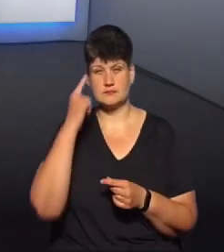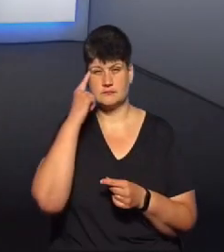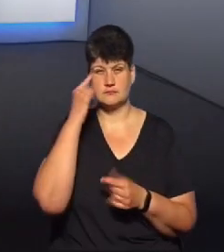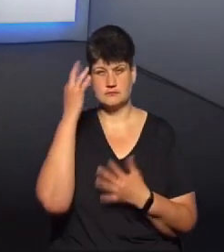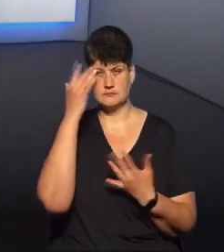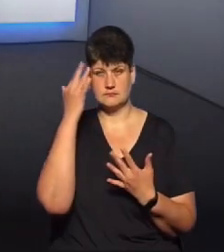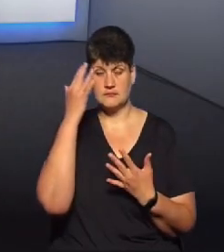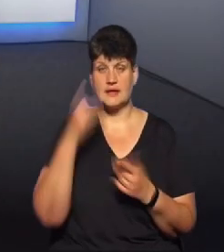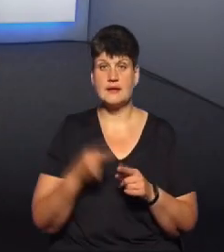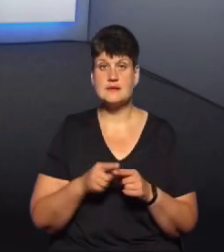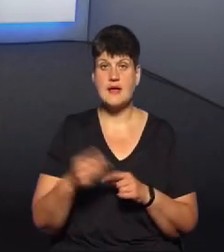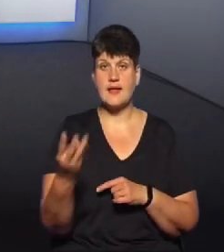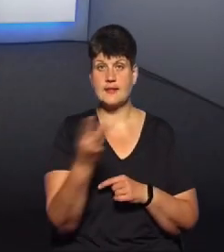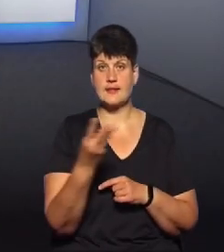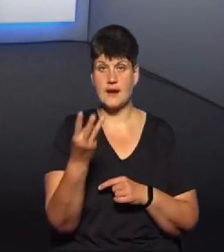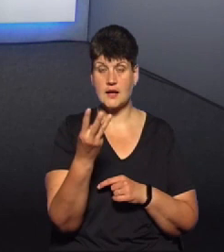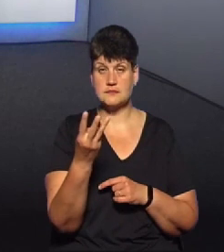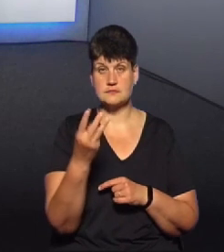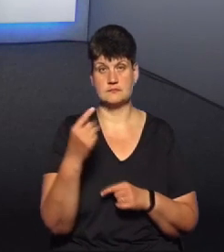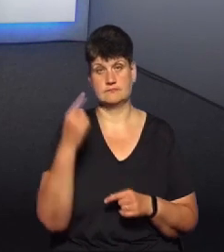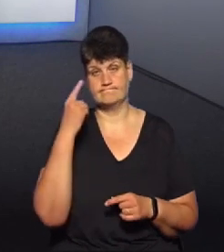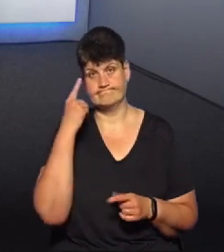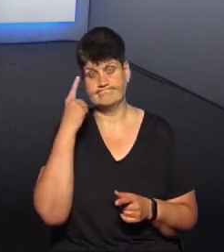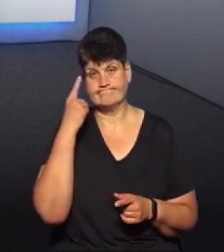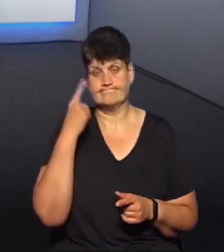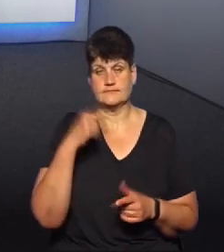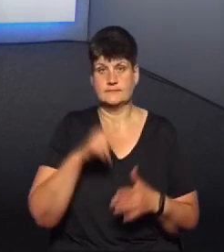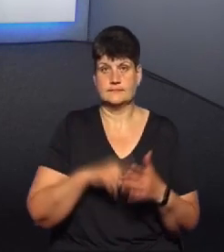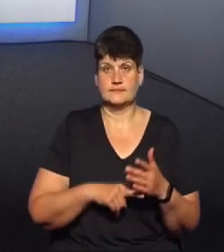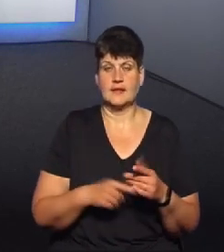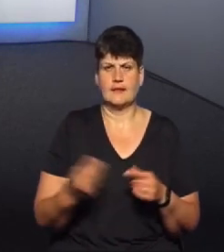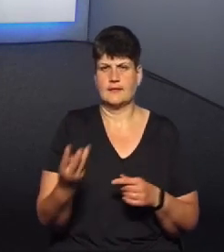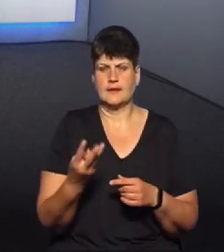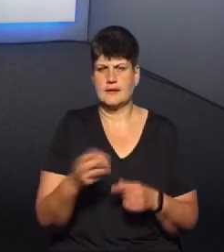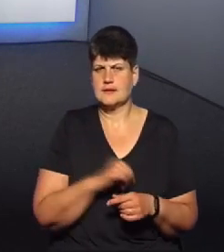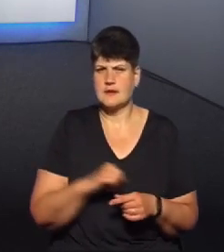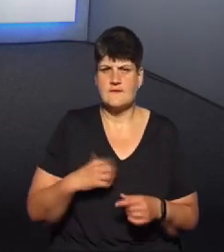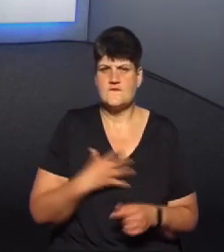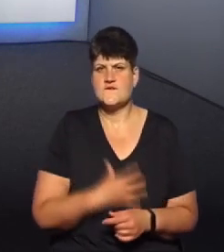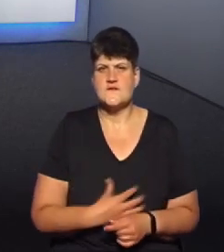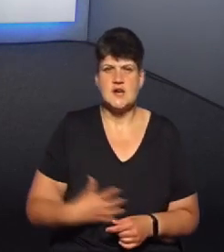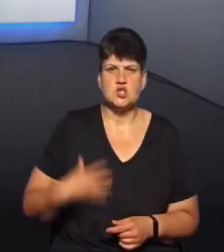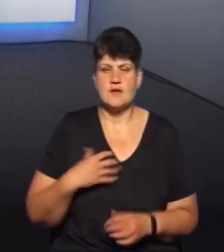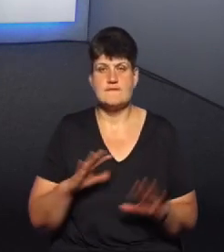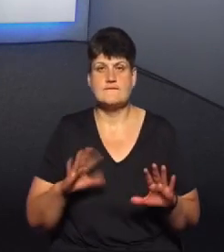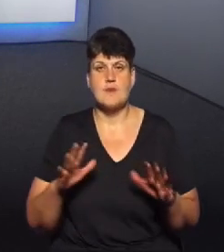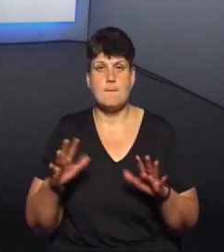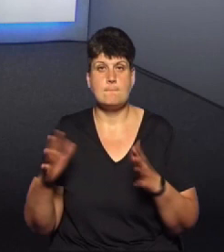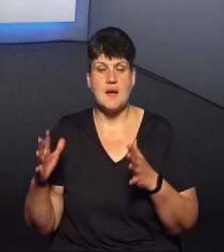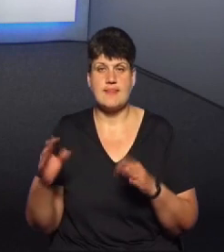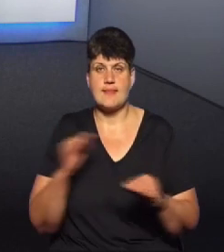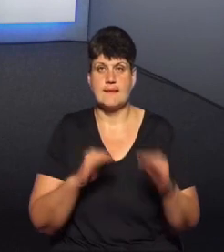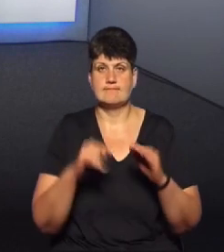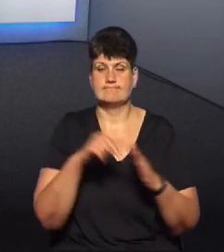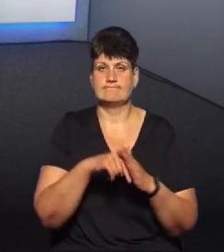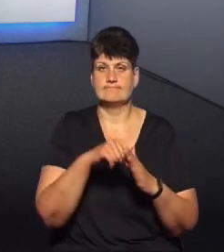три самих, на мою думку, на глибоке моє переконання, самих важливих моменти, важливих складових для